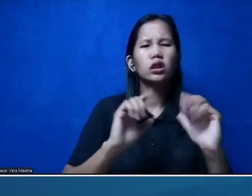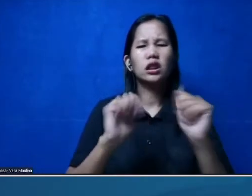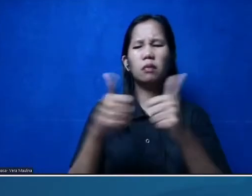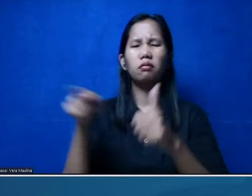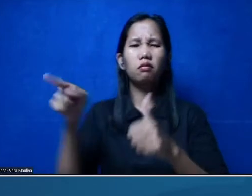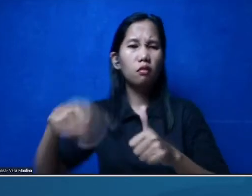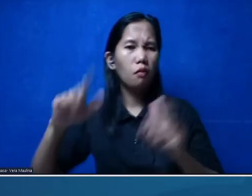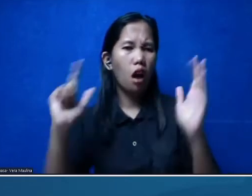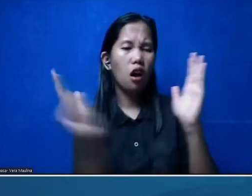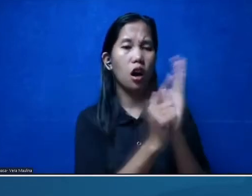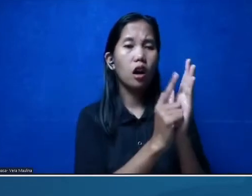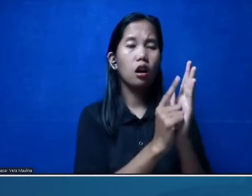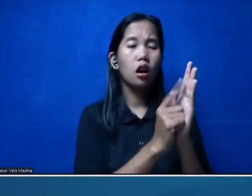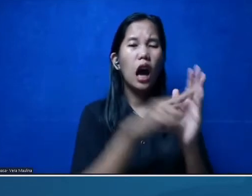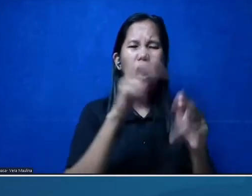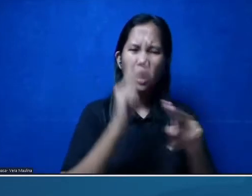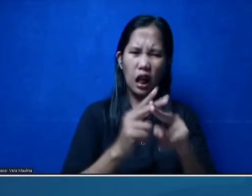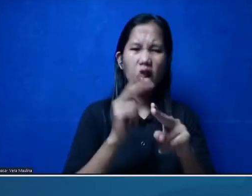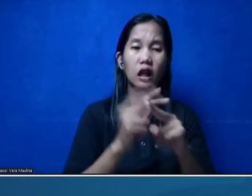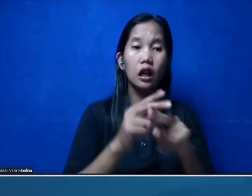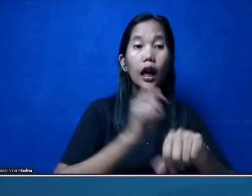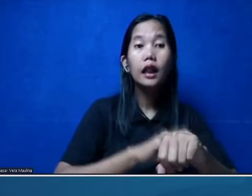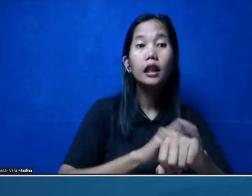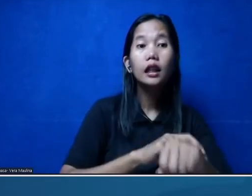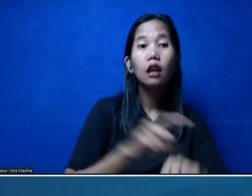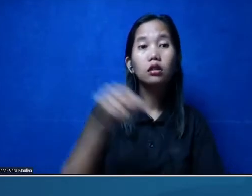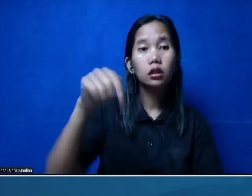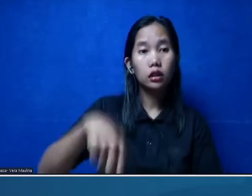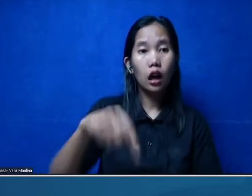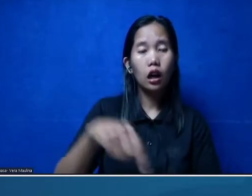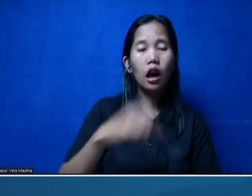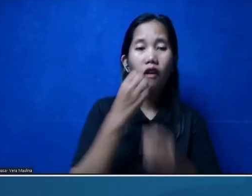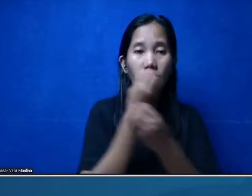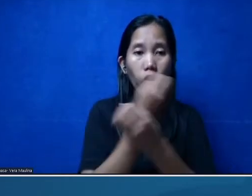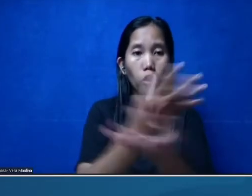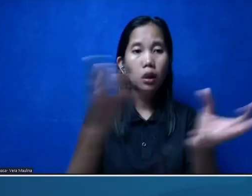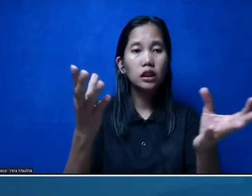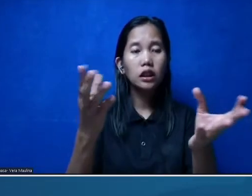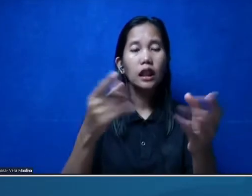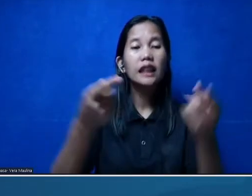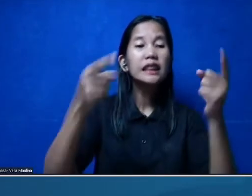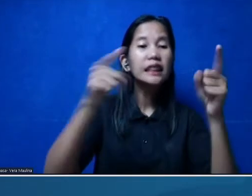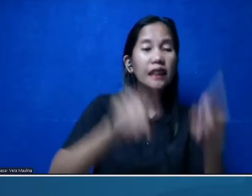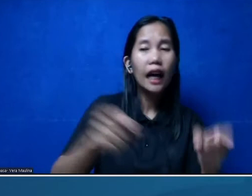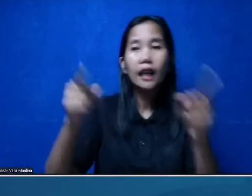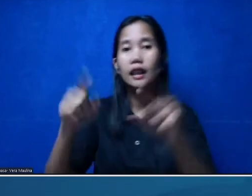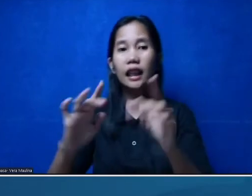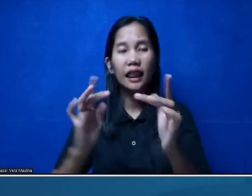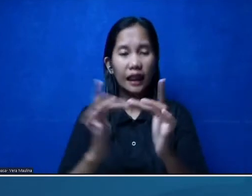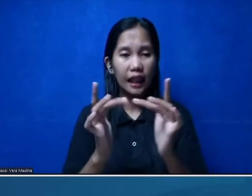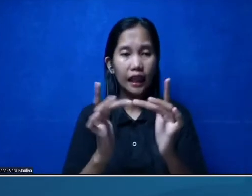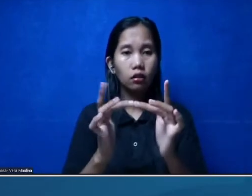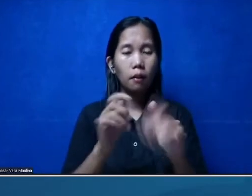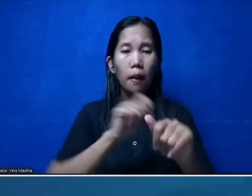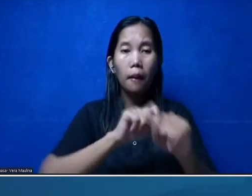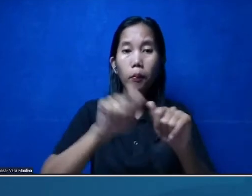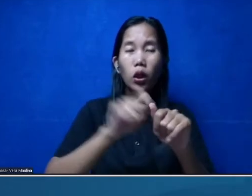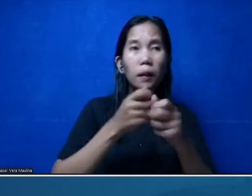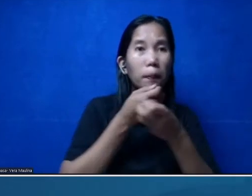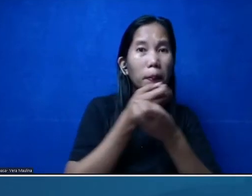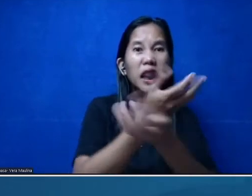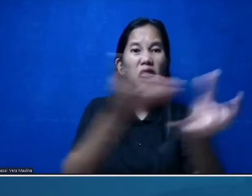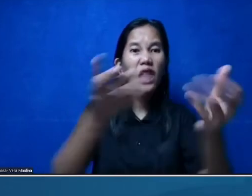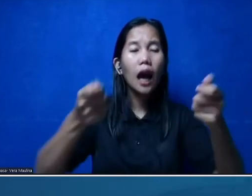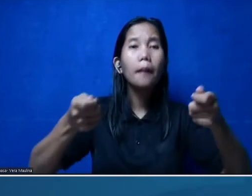semua berita sebuah informasi banyak masuk akhirnya kita seperti ragu kepada firman Allah